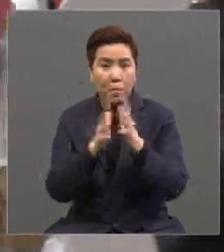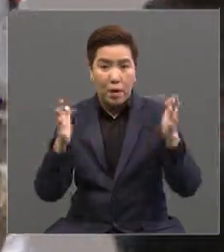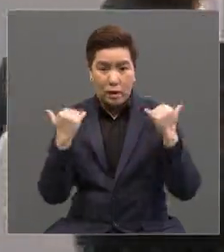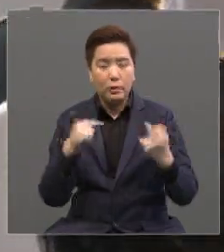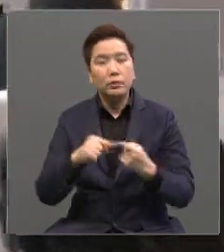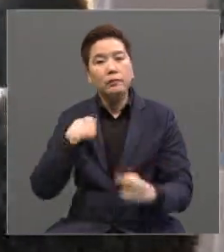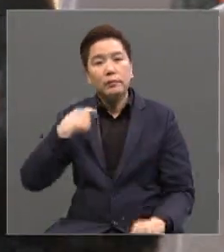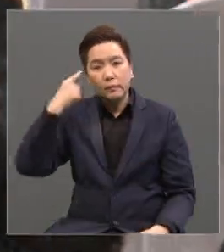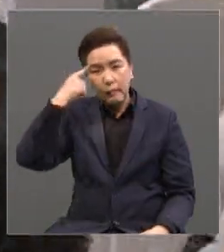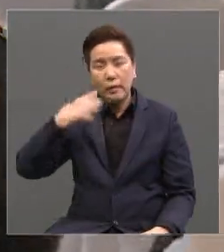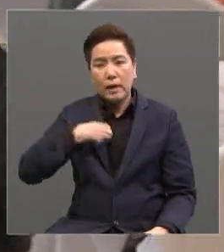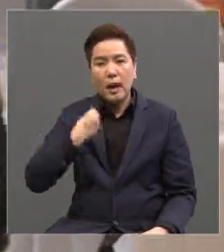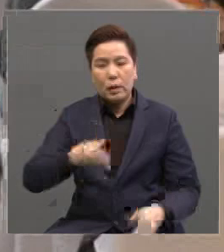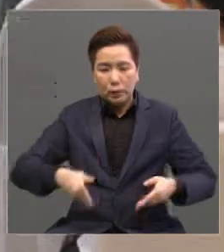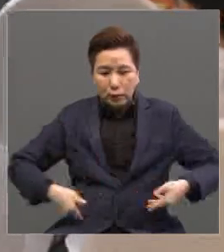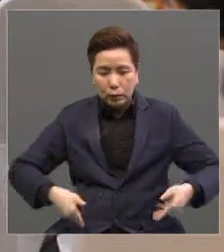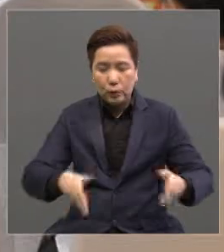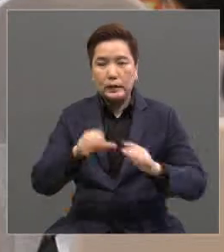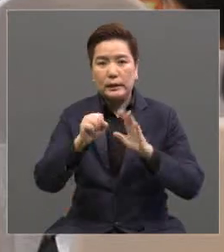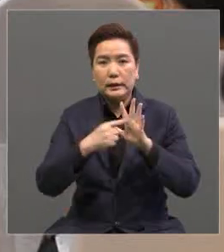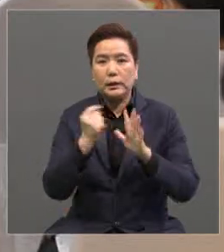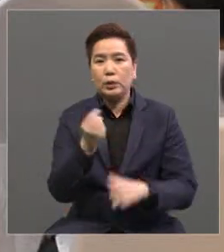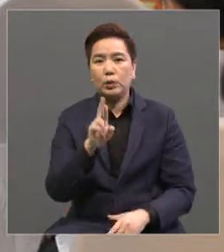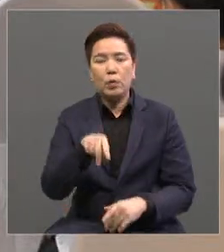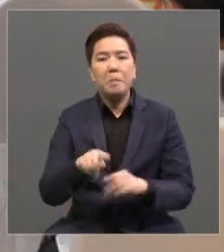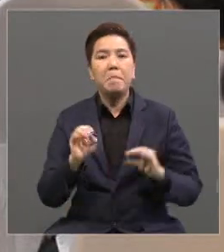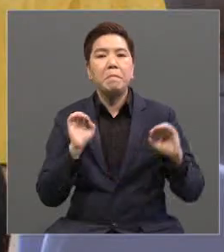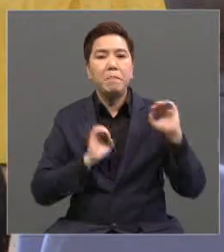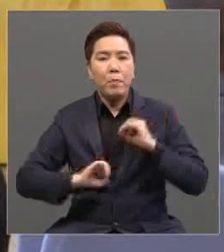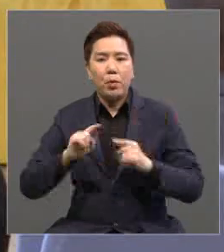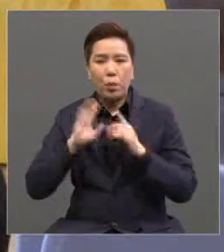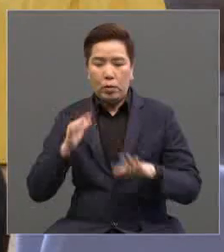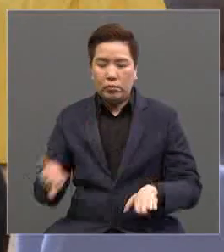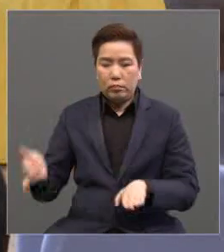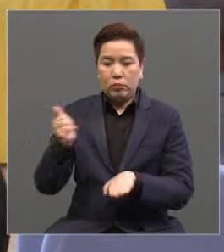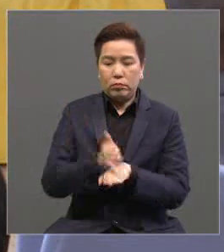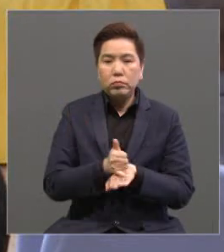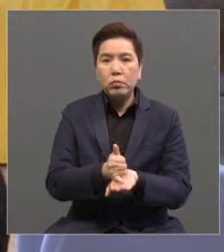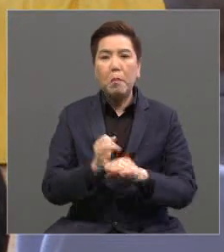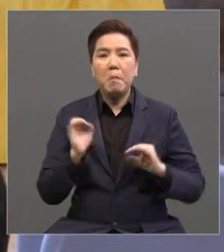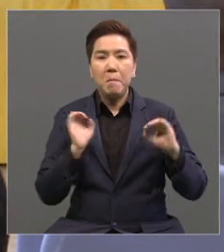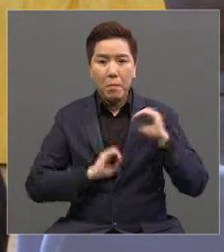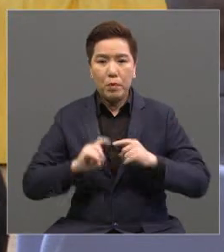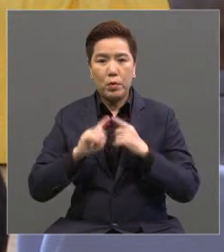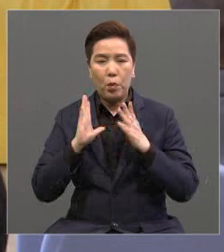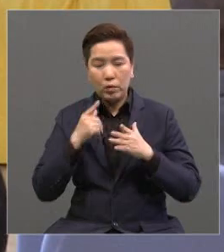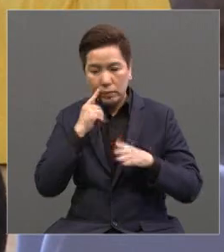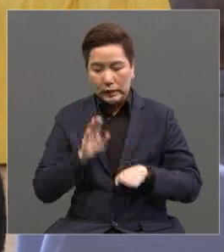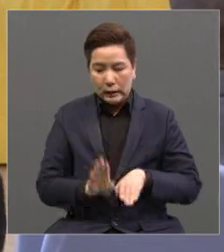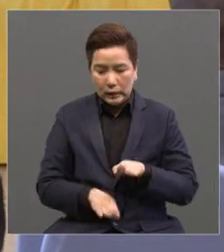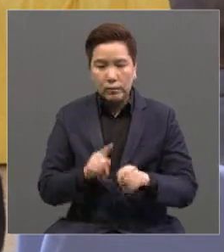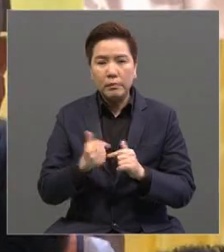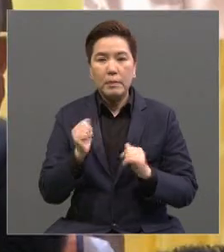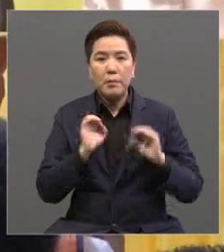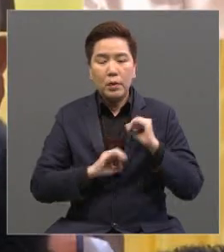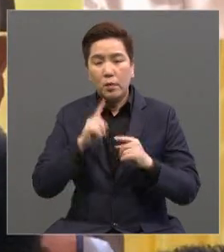ากก็มุ่งหวังค่ะทำให้พื้นที่ถนนสาทรเนี่ยกลายเป็นพื้นที่ปลอดภัยของผู้ใช้รถใช้ถนนตลอดจนผู้ใช้ทางเท้า